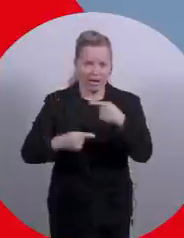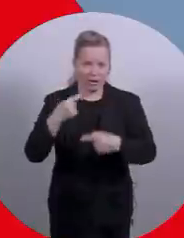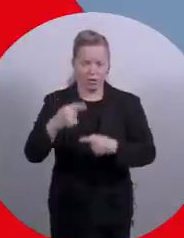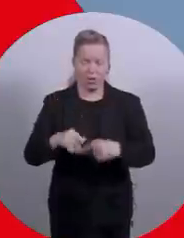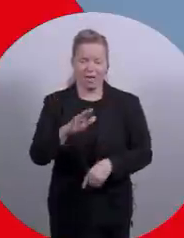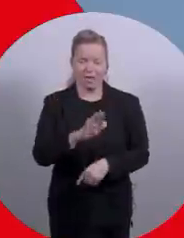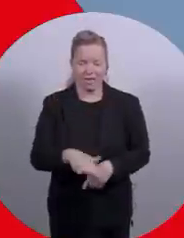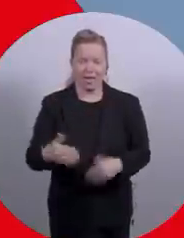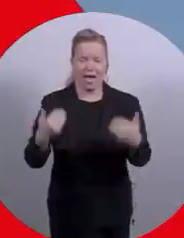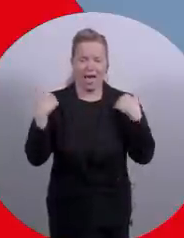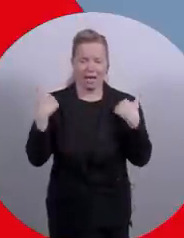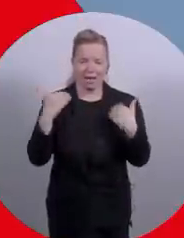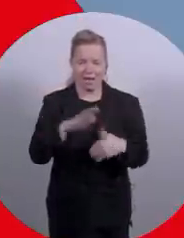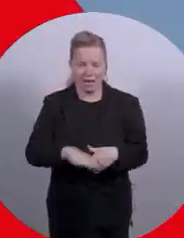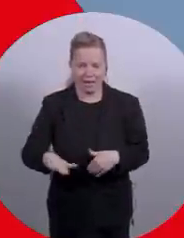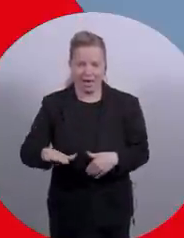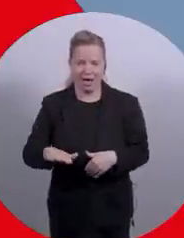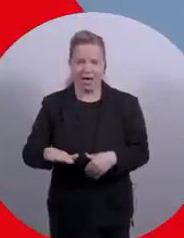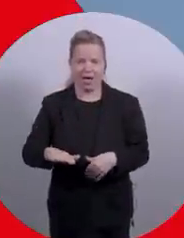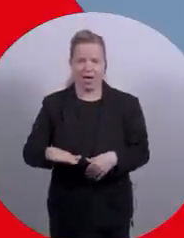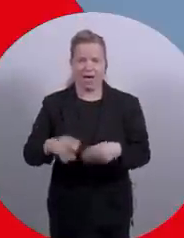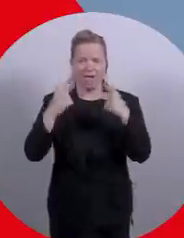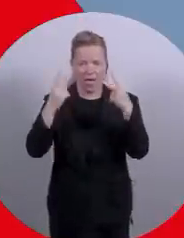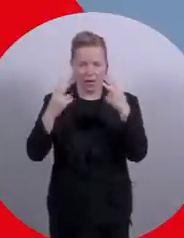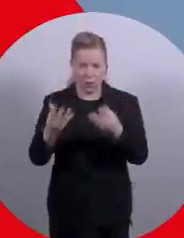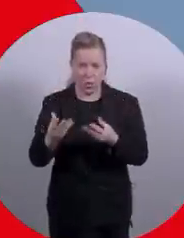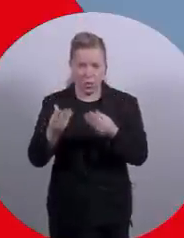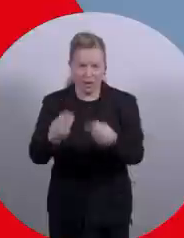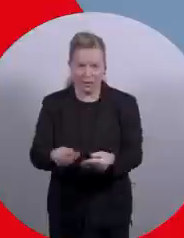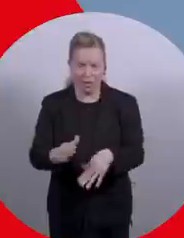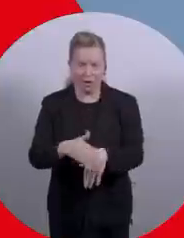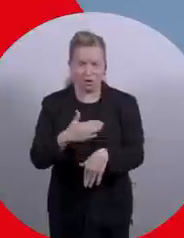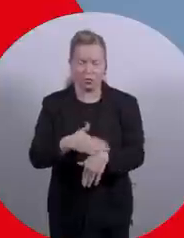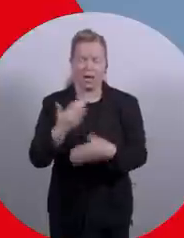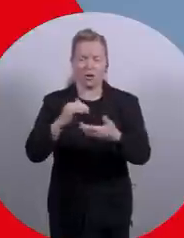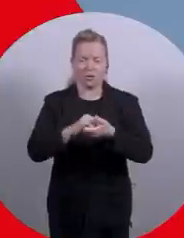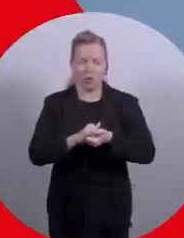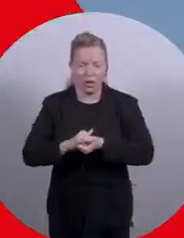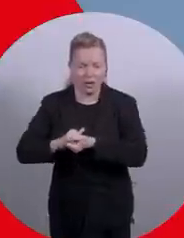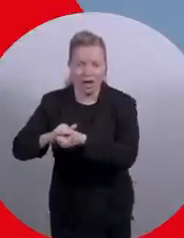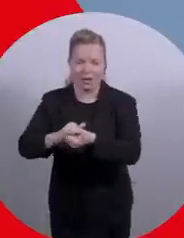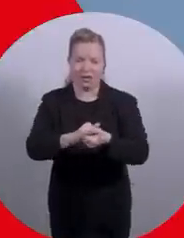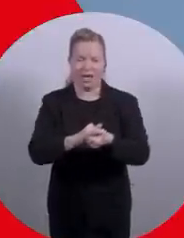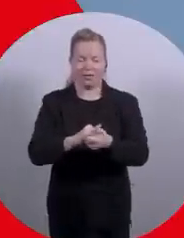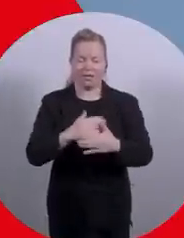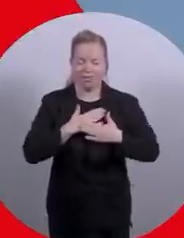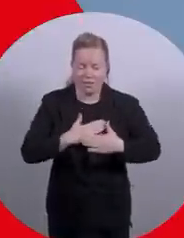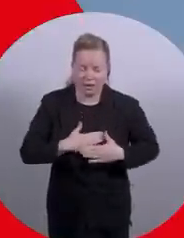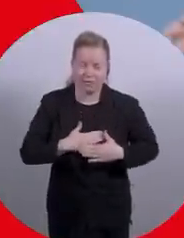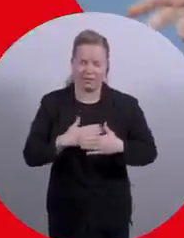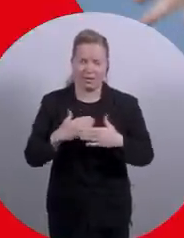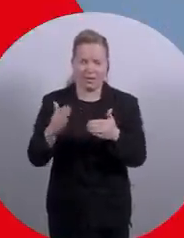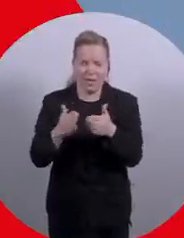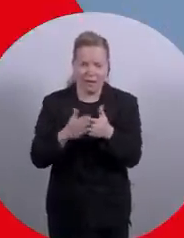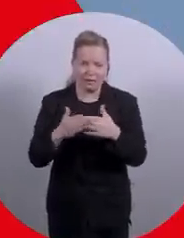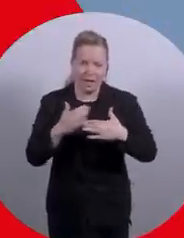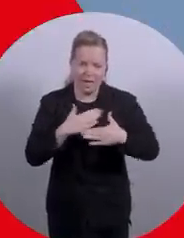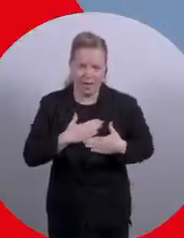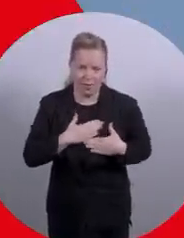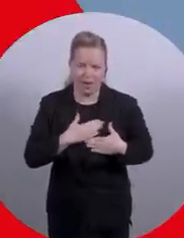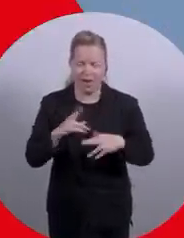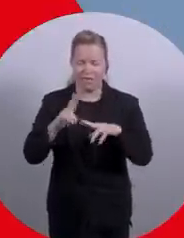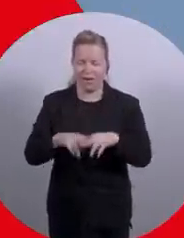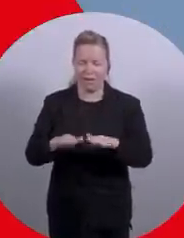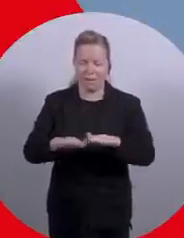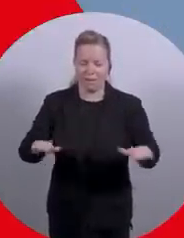Enkelkinder übernehmen würden nämlich Werte wie Solidarität Nächstenliebe jemanden aufzuhören oder vom